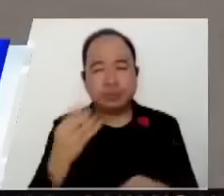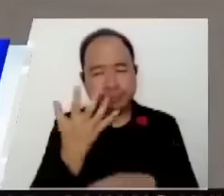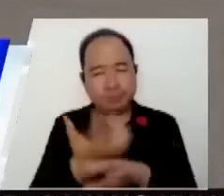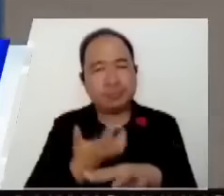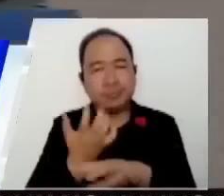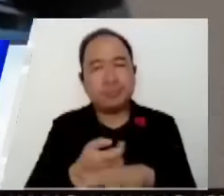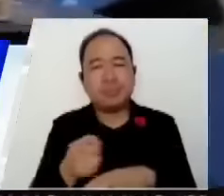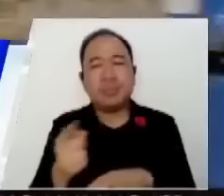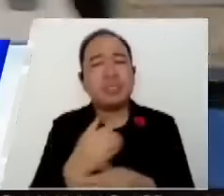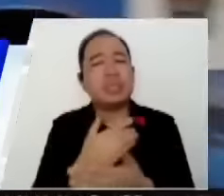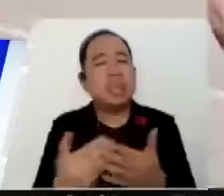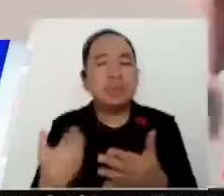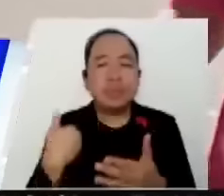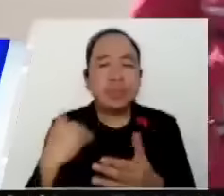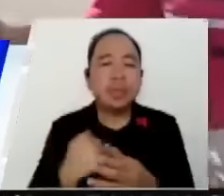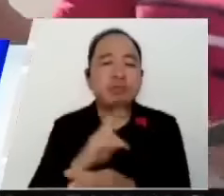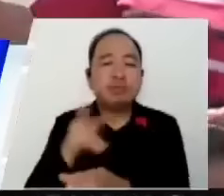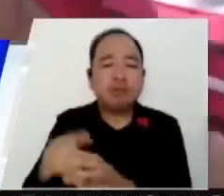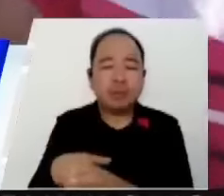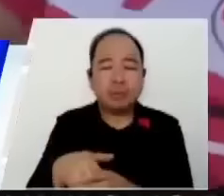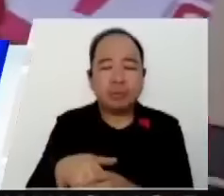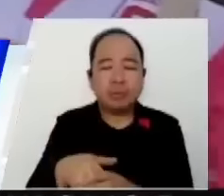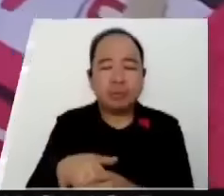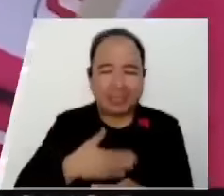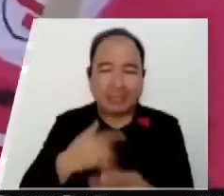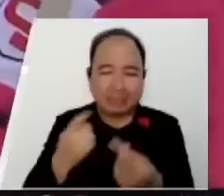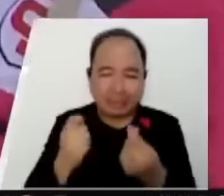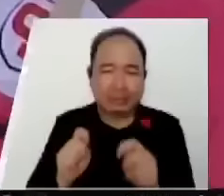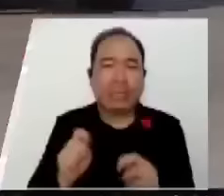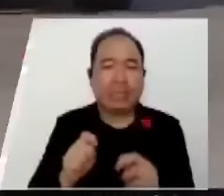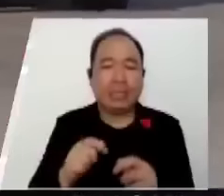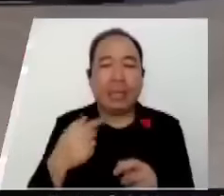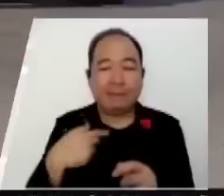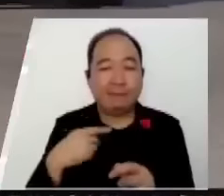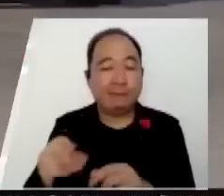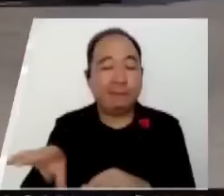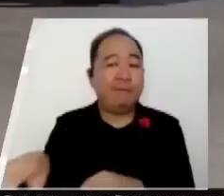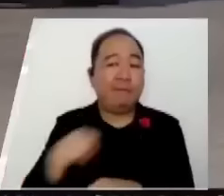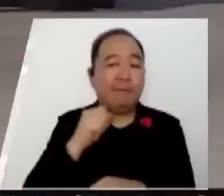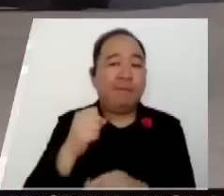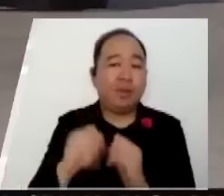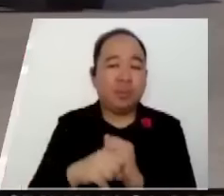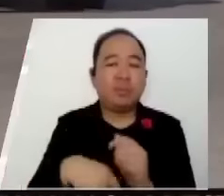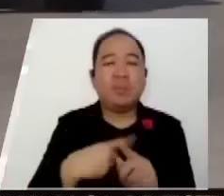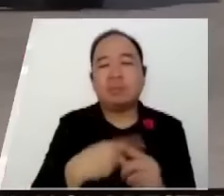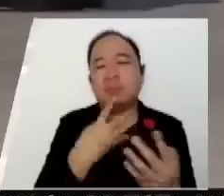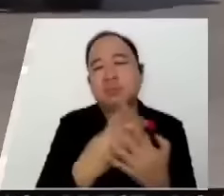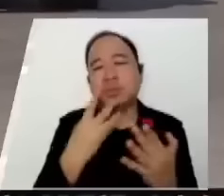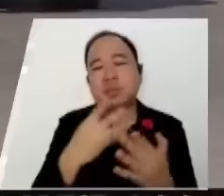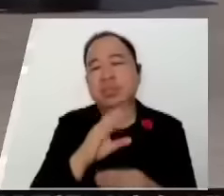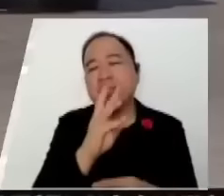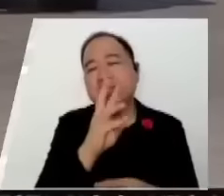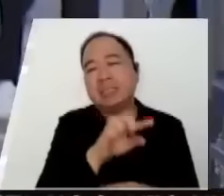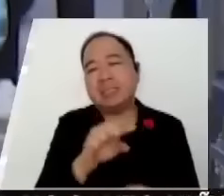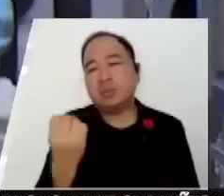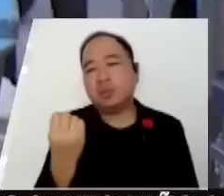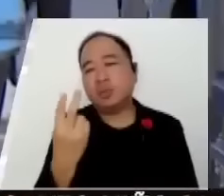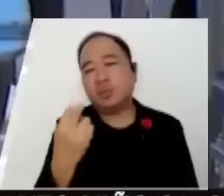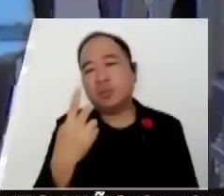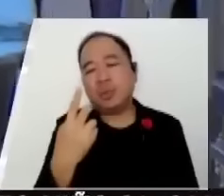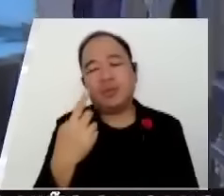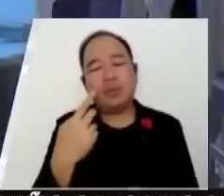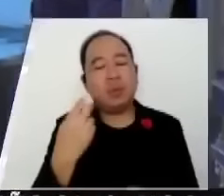na mga jeep na humabol. Bukod sa pag-impound ay may parusa ring kulong na mula 6 hanggang 12 taon ang mahuhuli. Pero